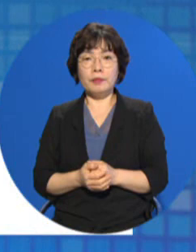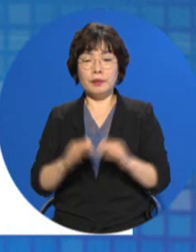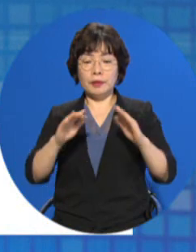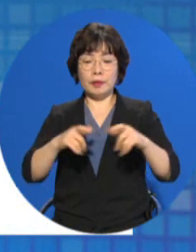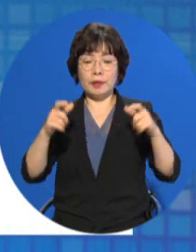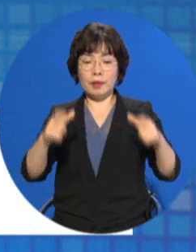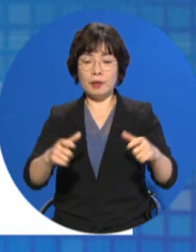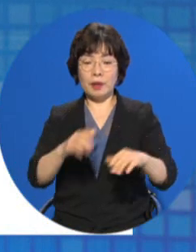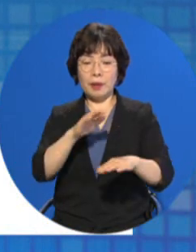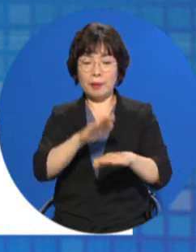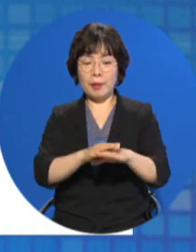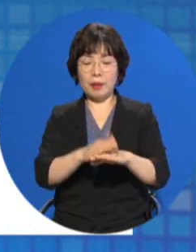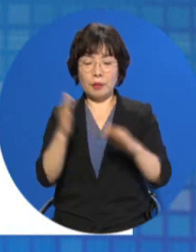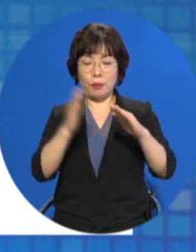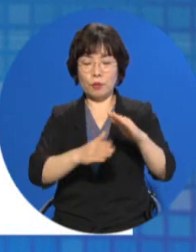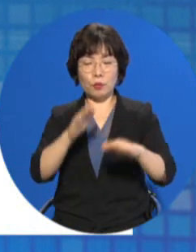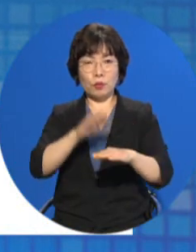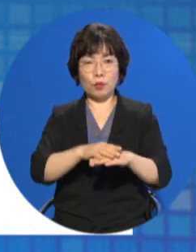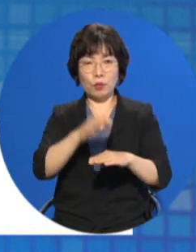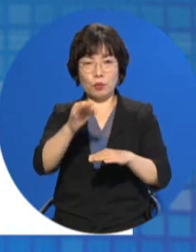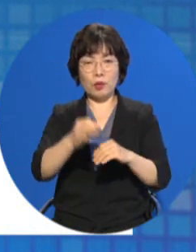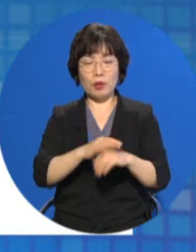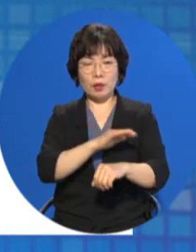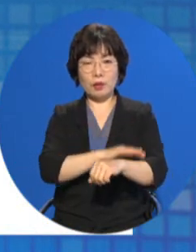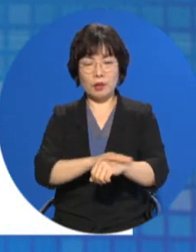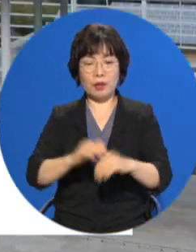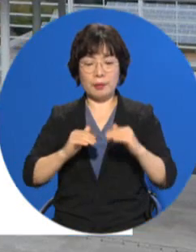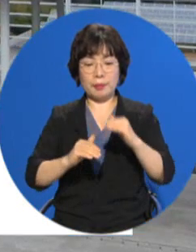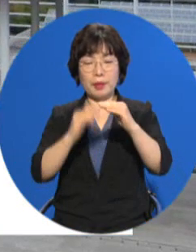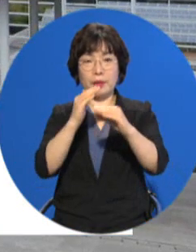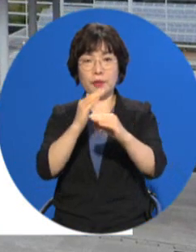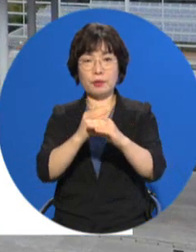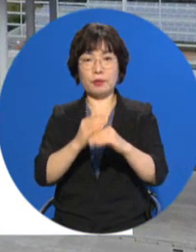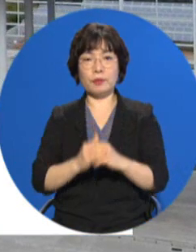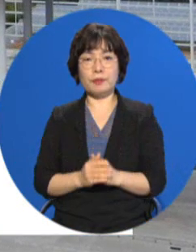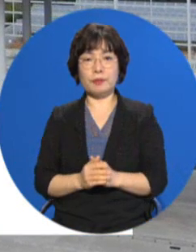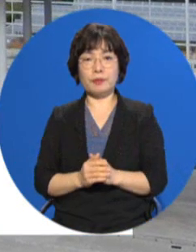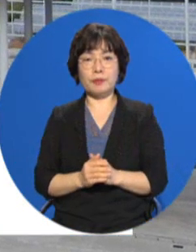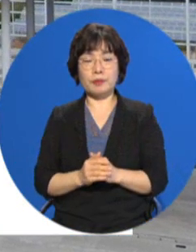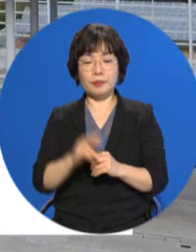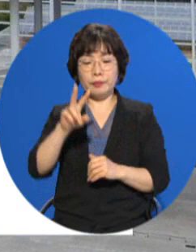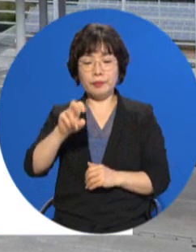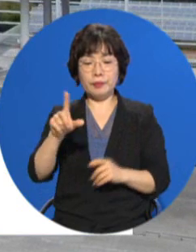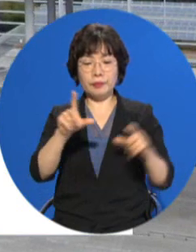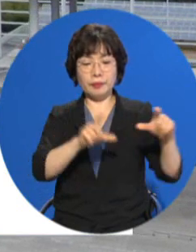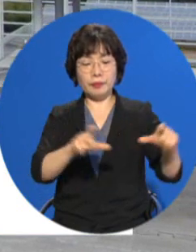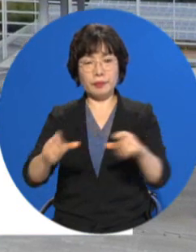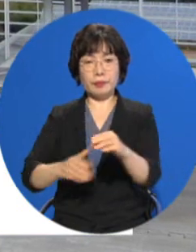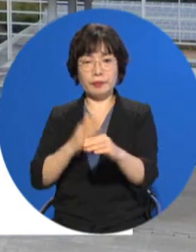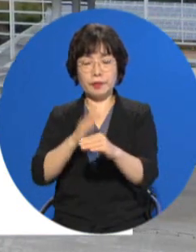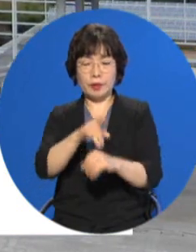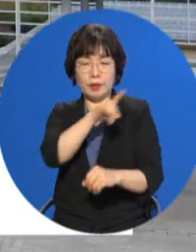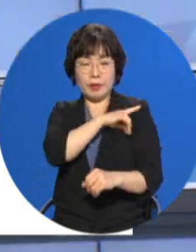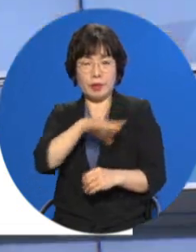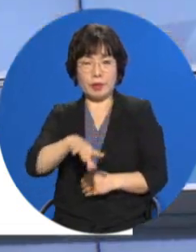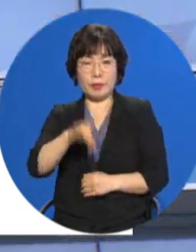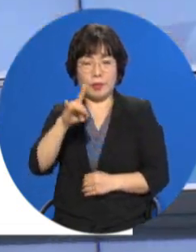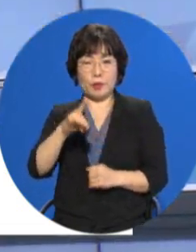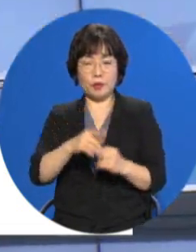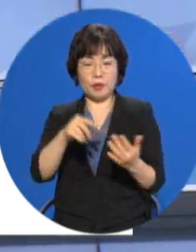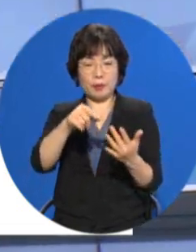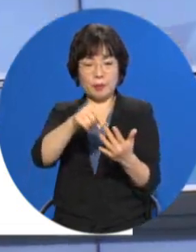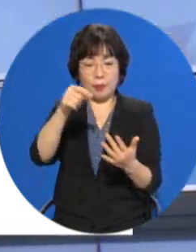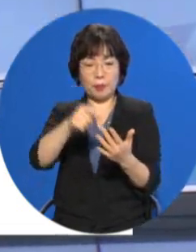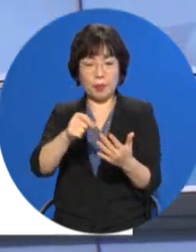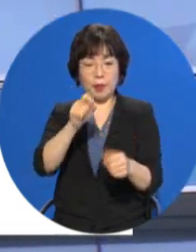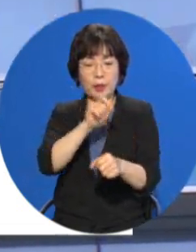전남의 농어민 공익수당 지급이 순조롭게 진행되고 있습니다. 전남 22개 시군 가운데 가장 먼저 대상자 선정